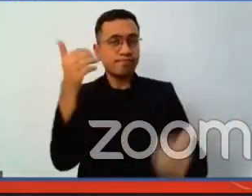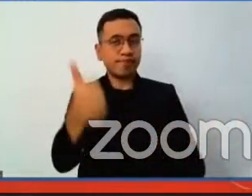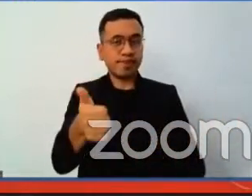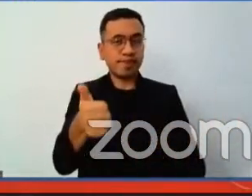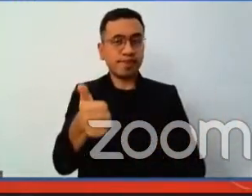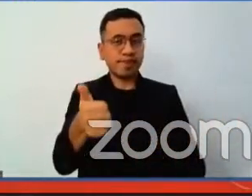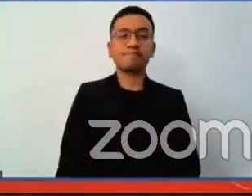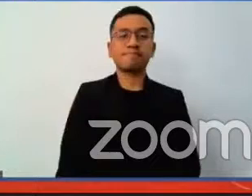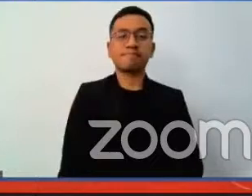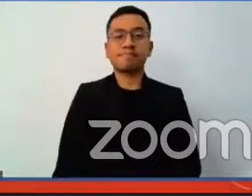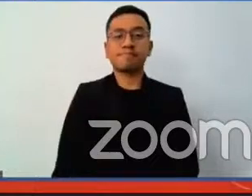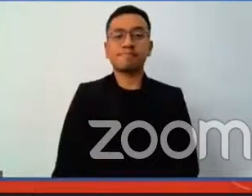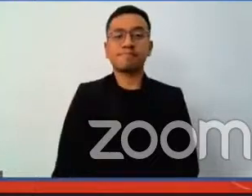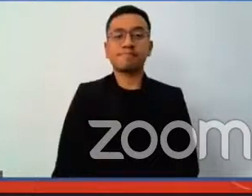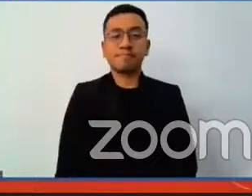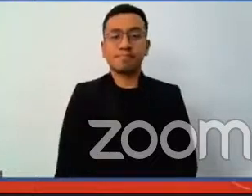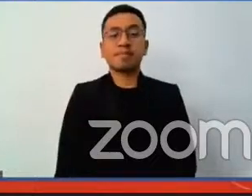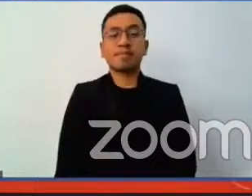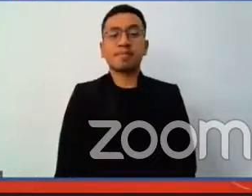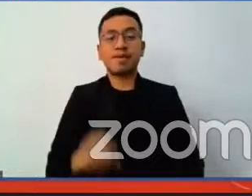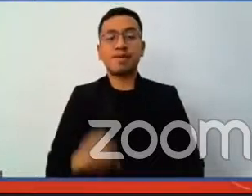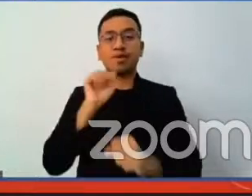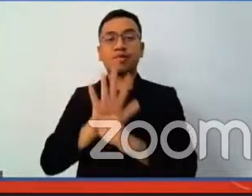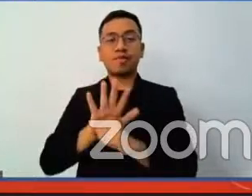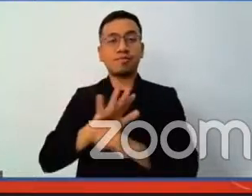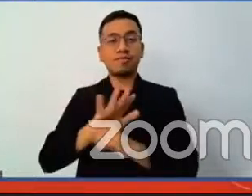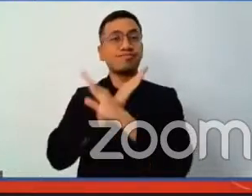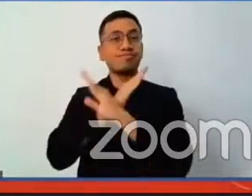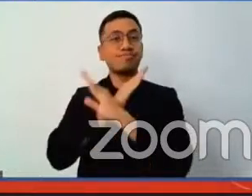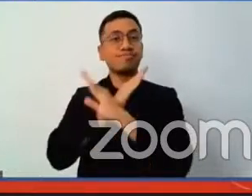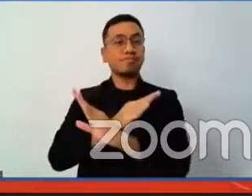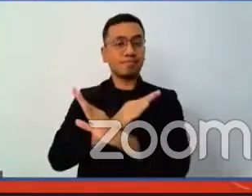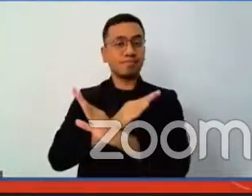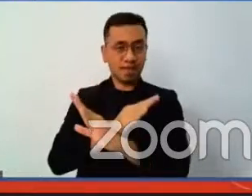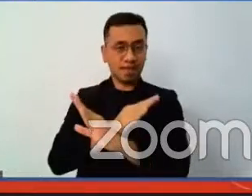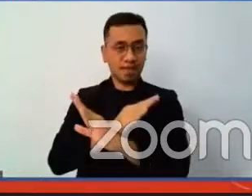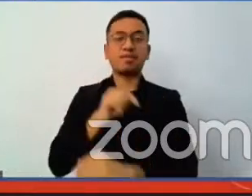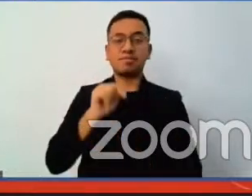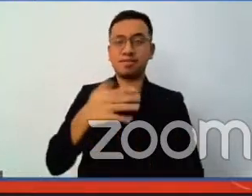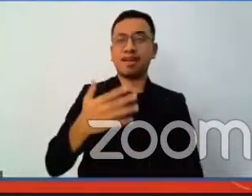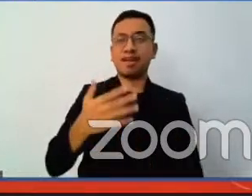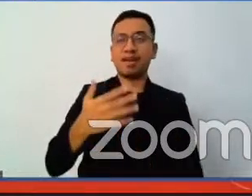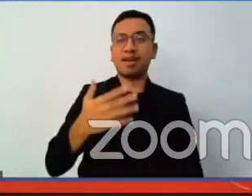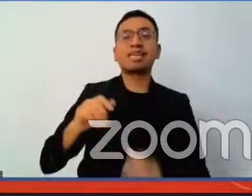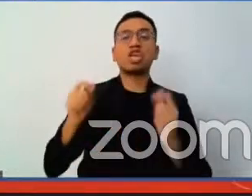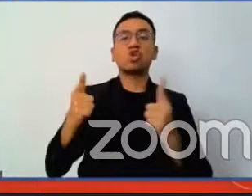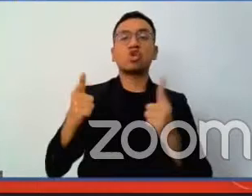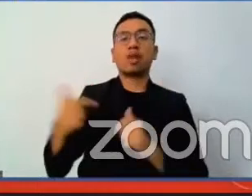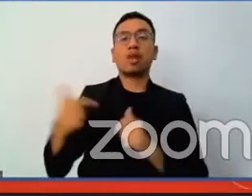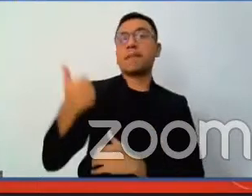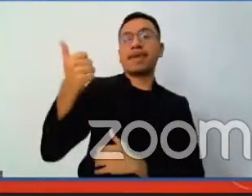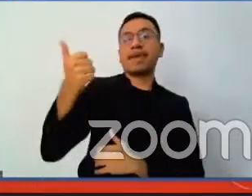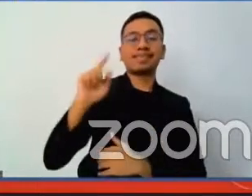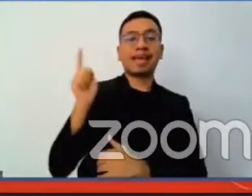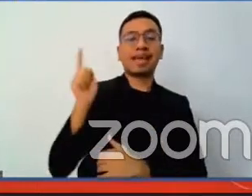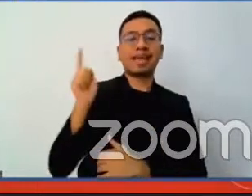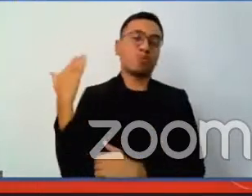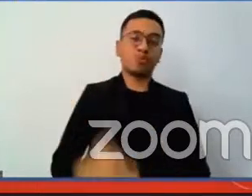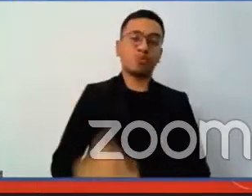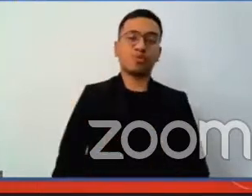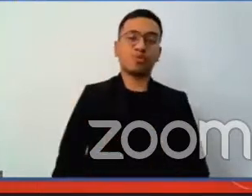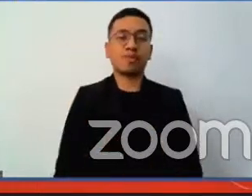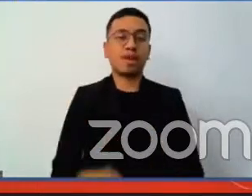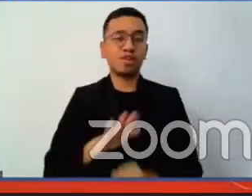kita dapat melalui pandemi dengan menjadi lebih baik dari masa sebelumnya. Demikian sambutan yang dapat saya sampaikan. Selamat